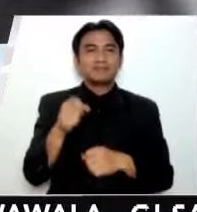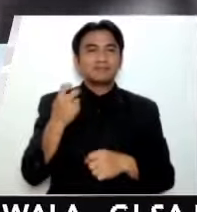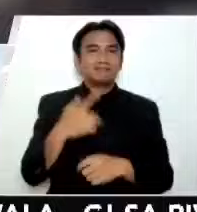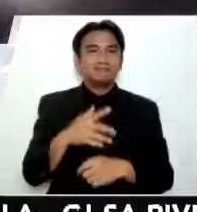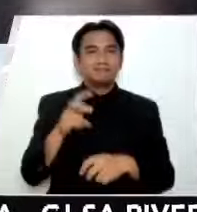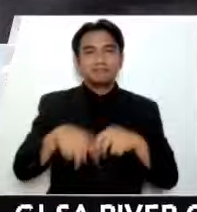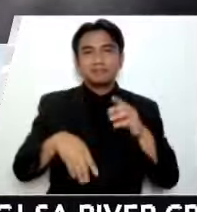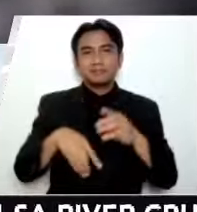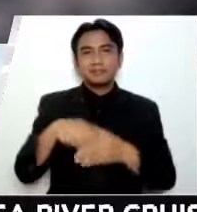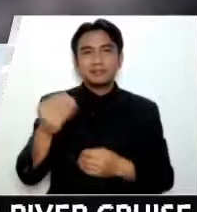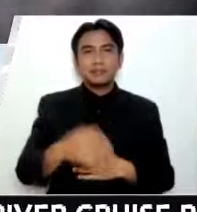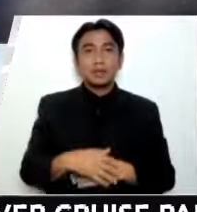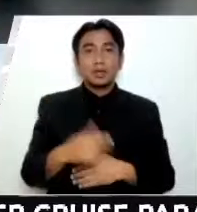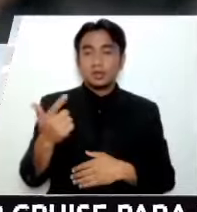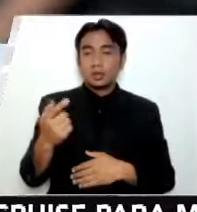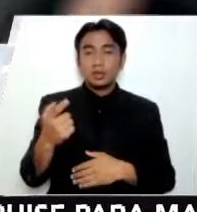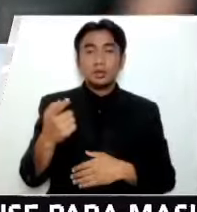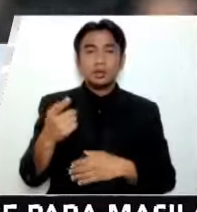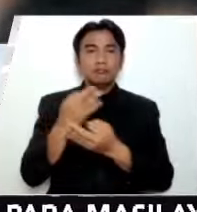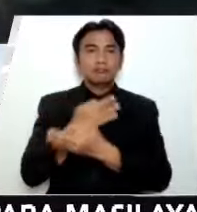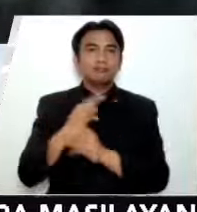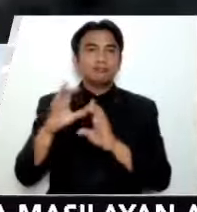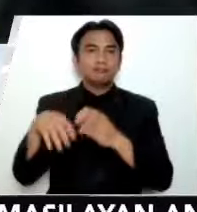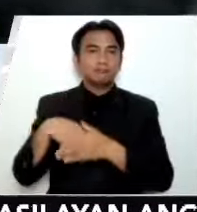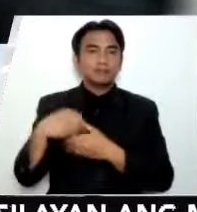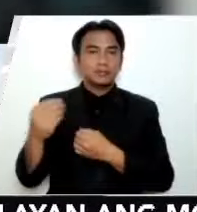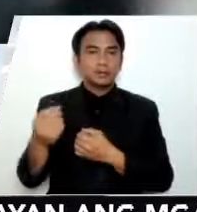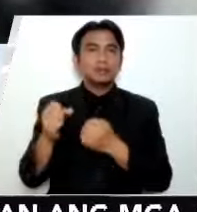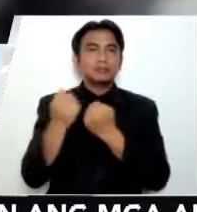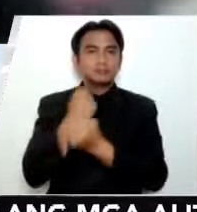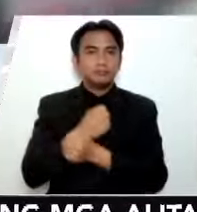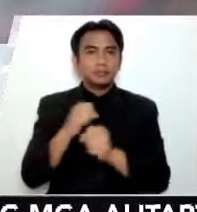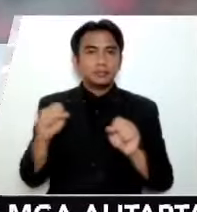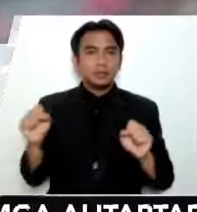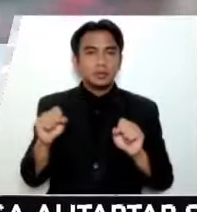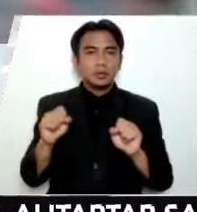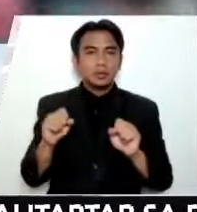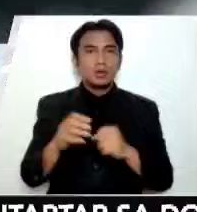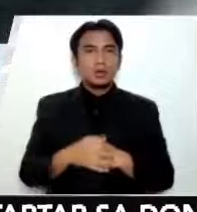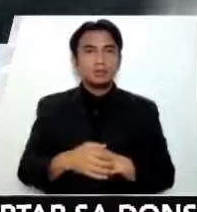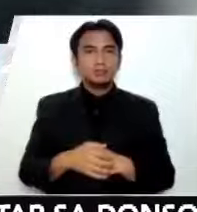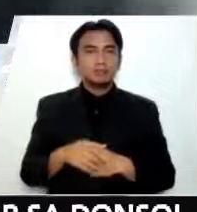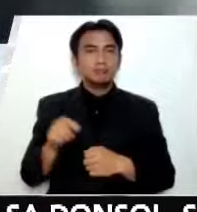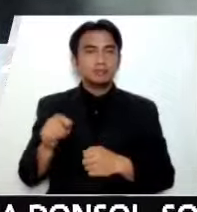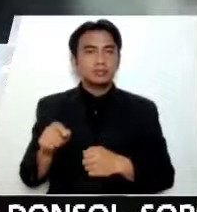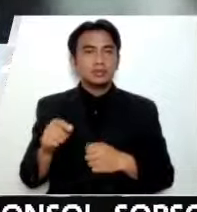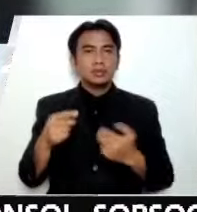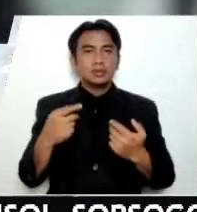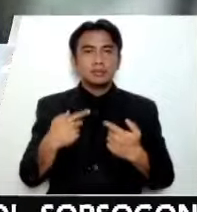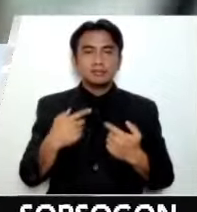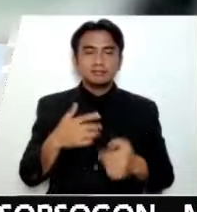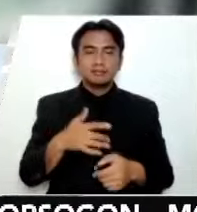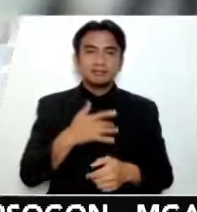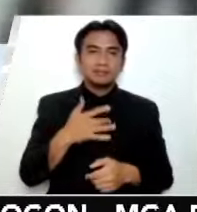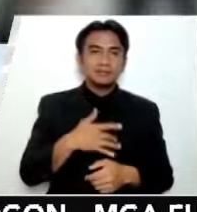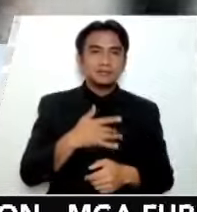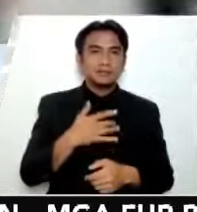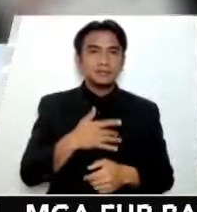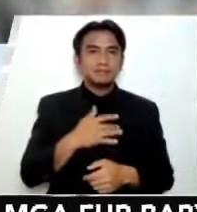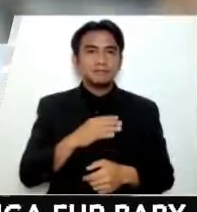ang 21 Pinoy. Nakauwi man, di tuluyang makapagdiwang ang mga nakaligtas na Pinoy dahil may isa pa